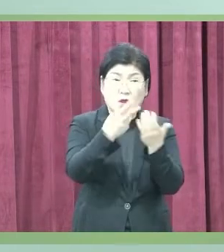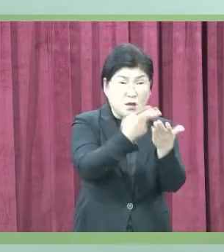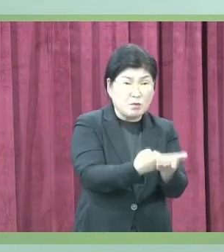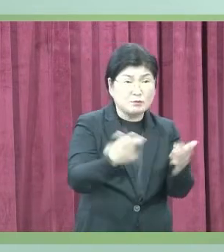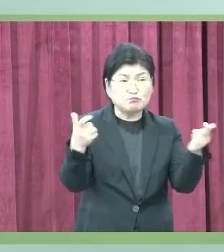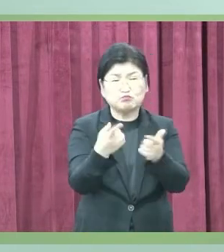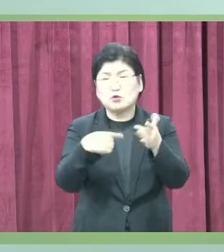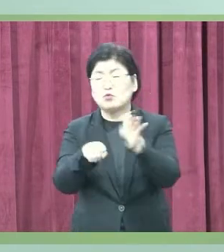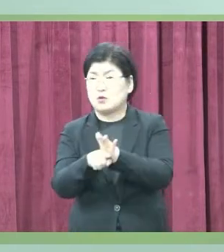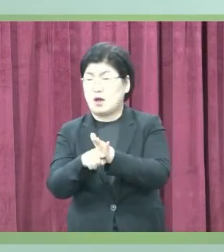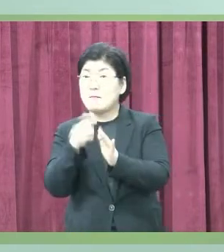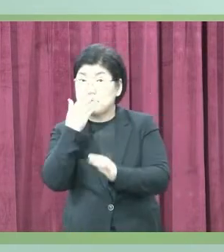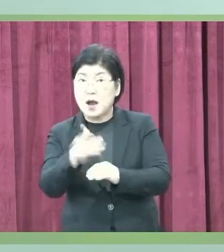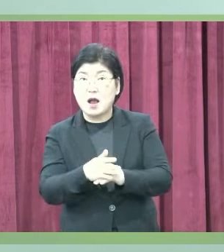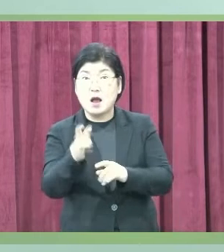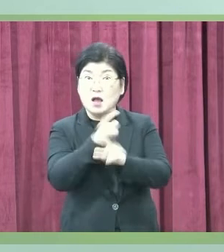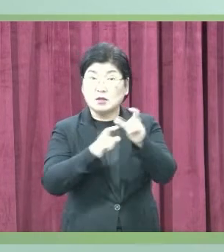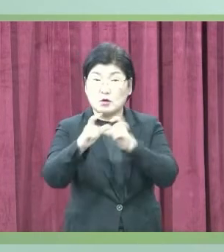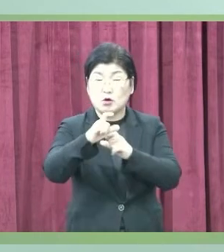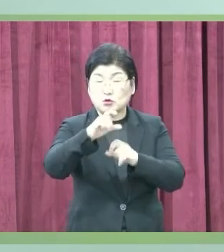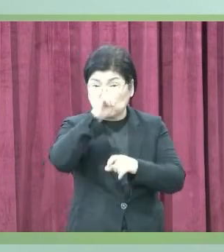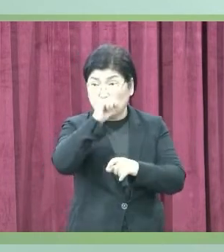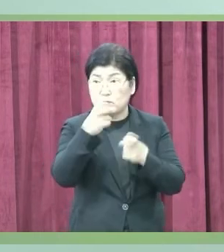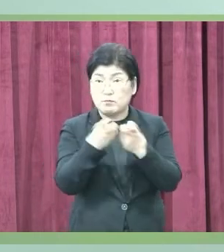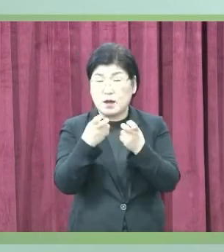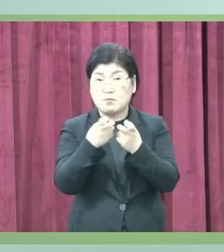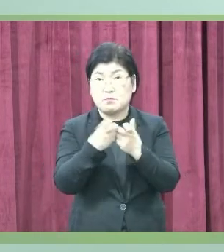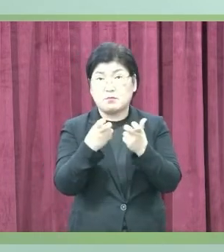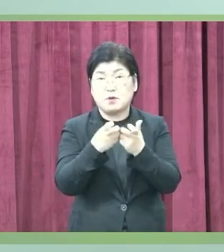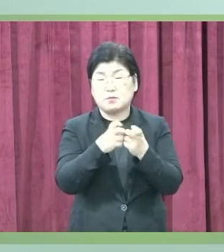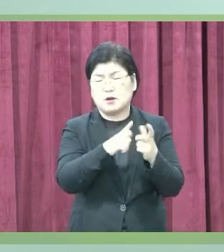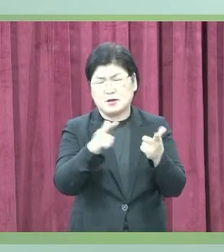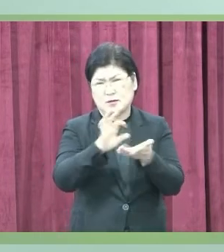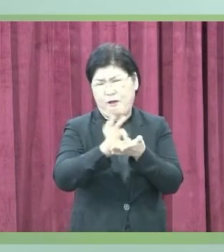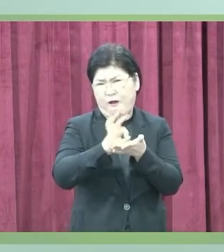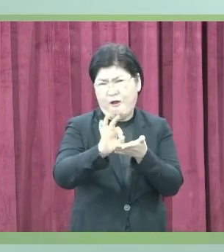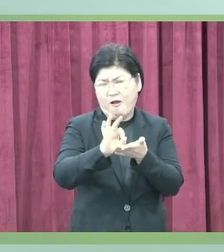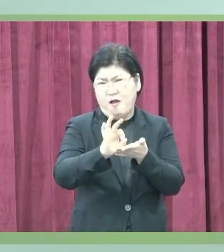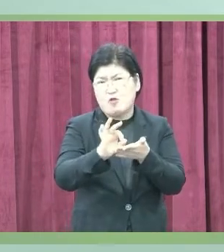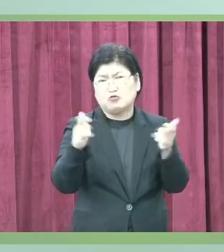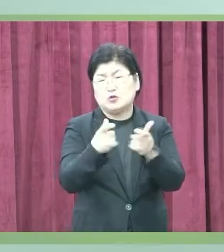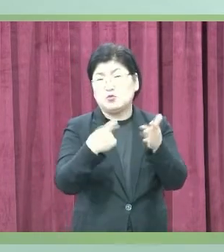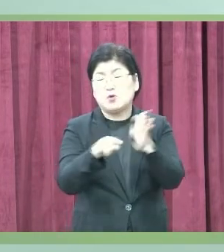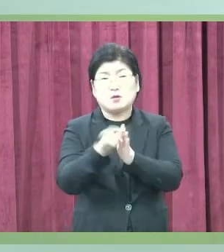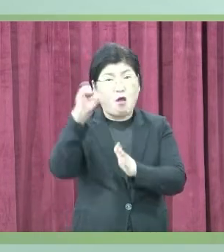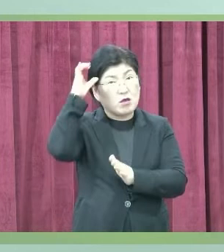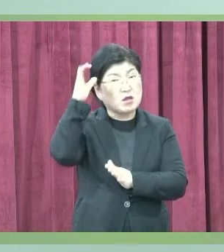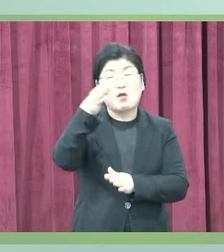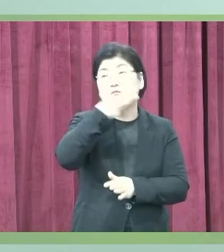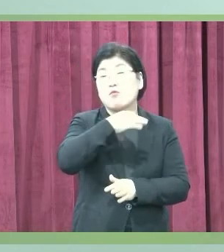보고가 있습니다. 더욱이 추가적인 기능 손실을 막을 수 있기 때문에 기대 효과가 크다고 할 수 있습니다.